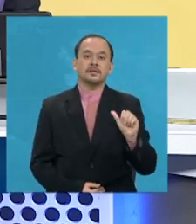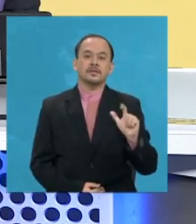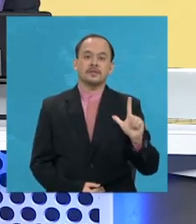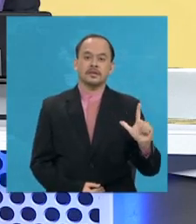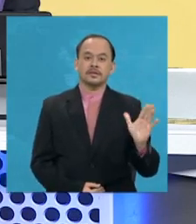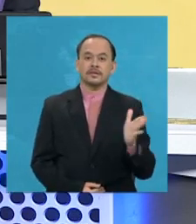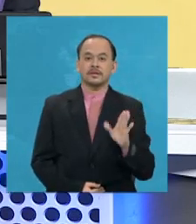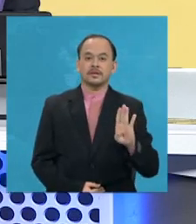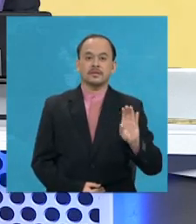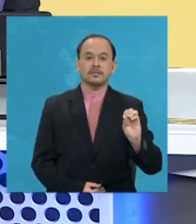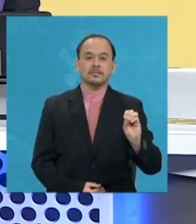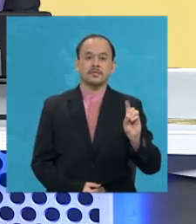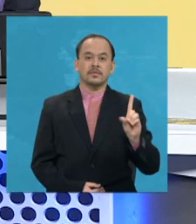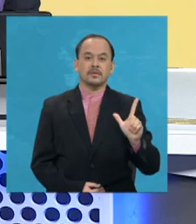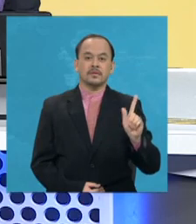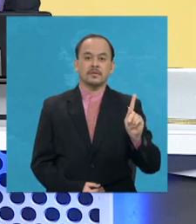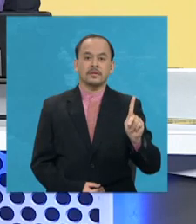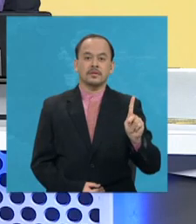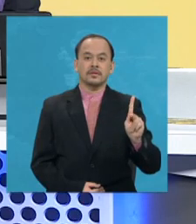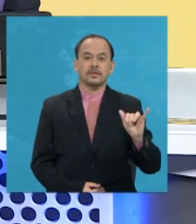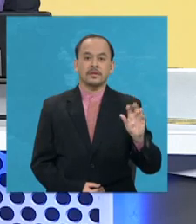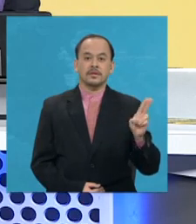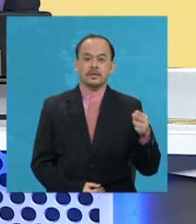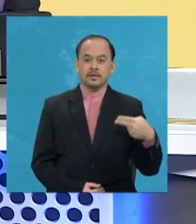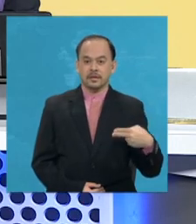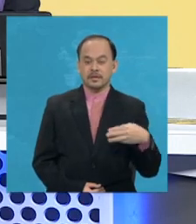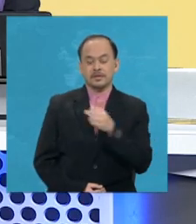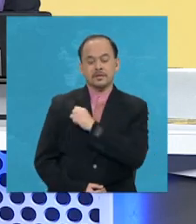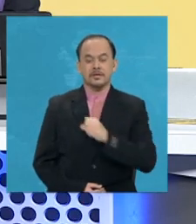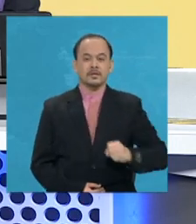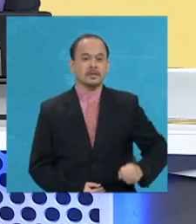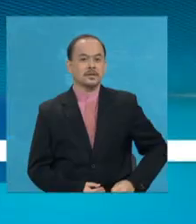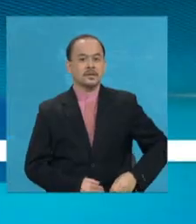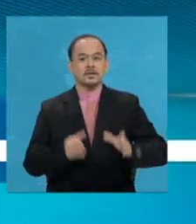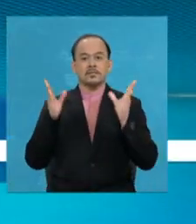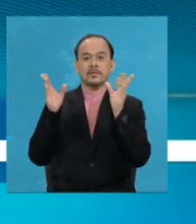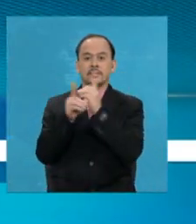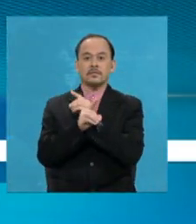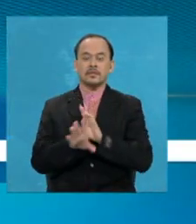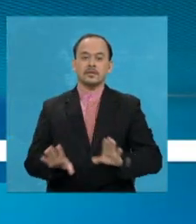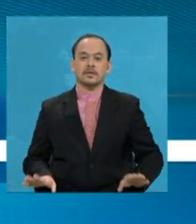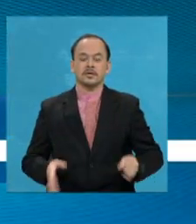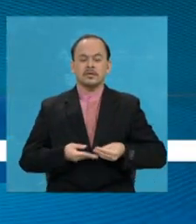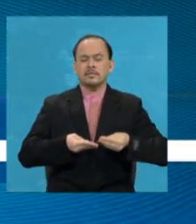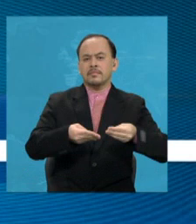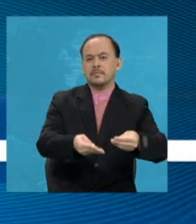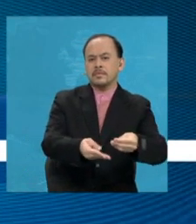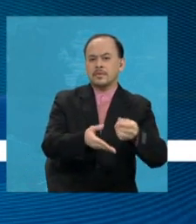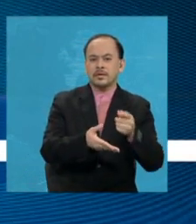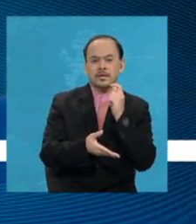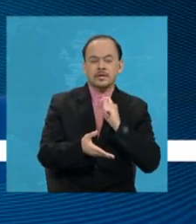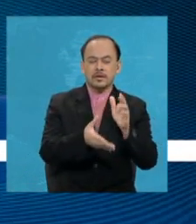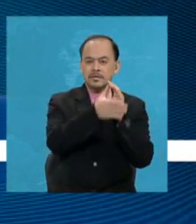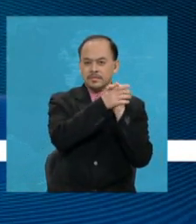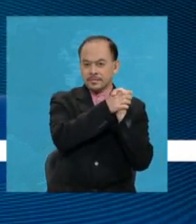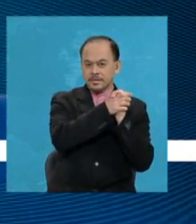Sultan Haji Omar Ali saifuddien Shadow kaliwedine Sultan dan yang di-pertuan negara Brunei Darussalam telah berkenan menghantar tidak